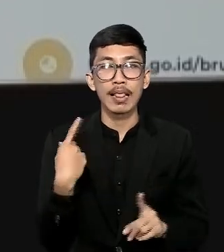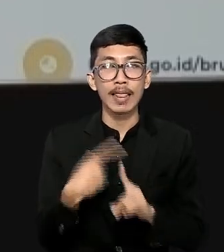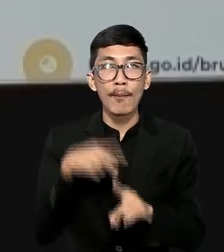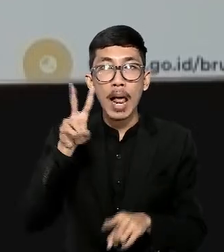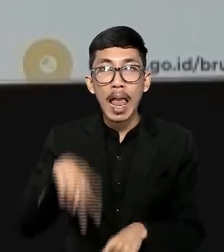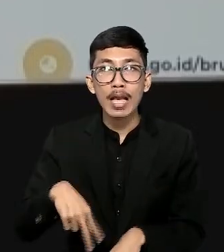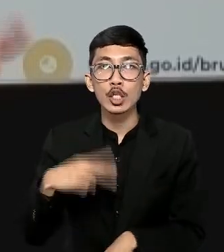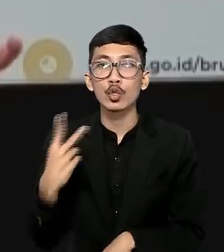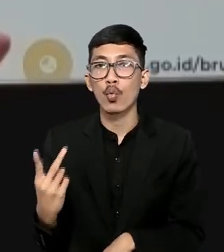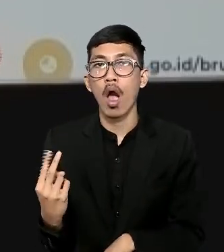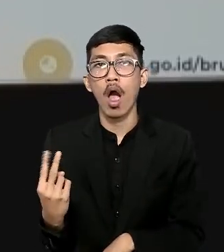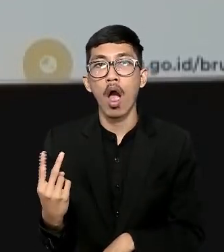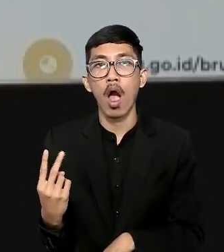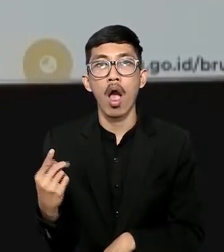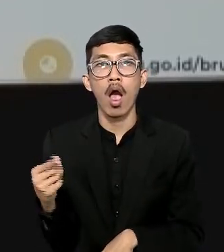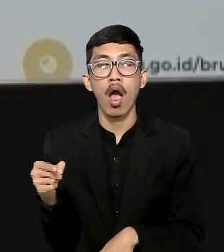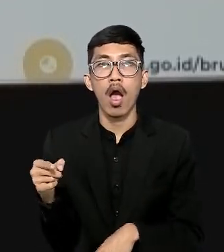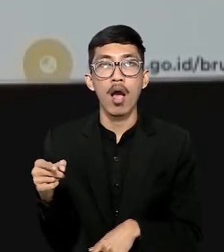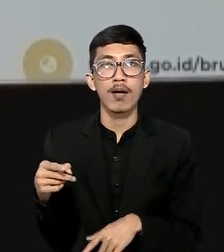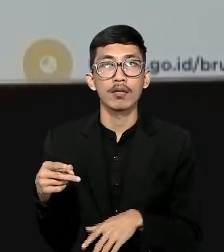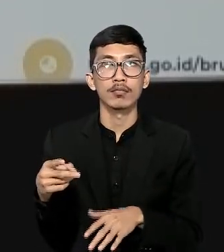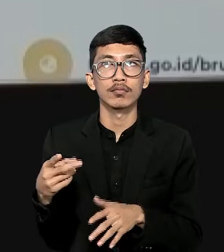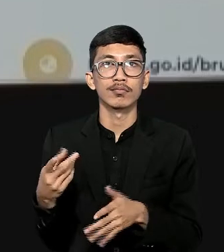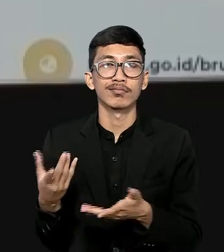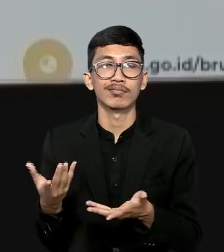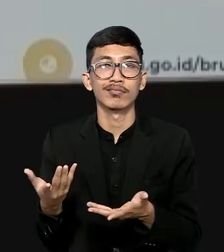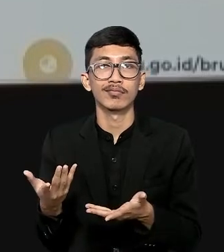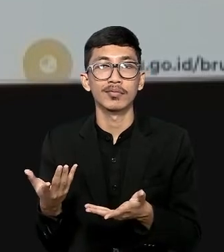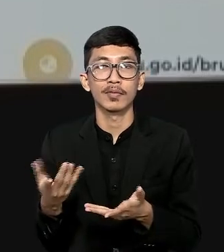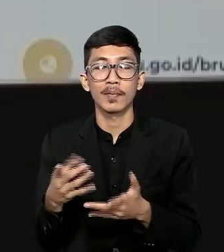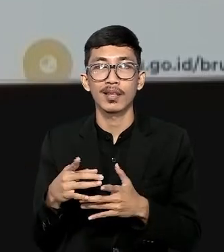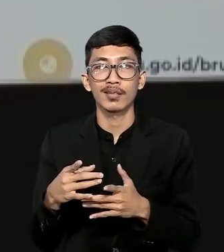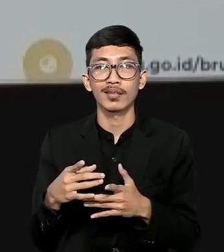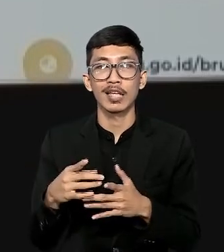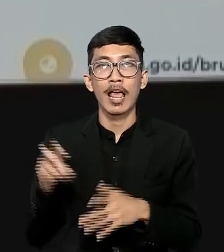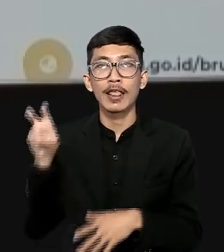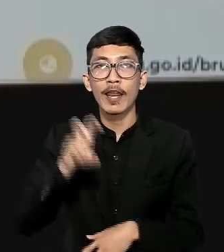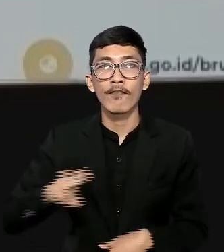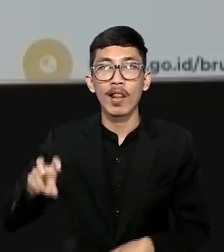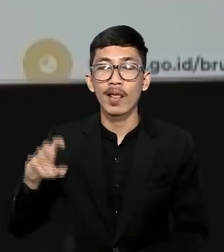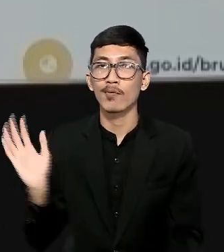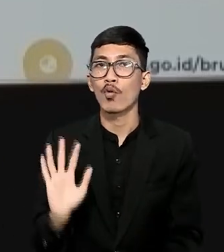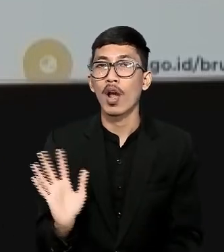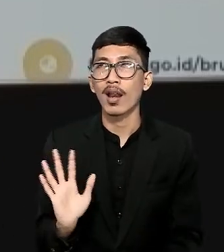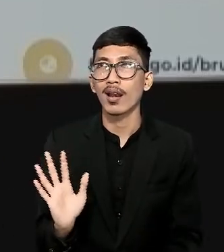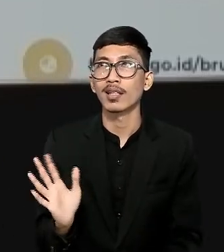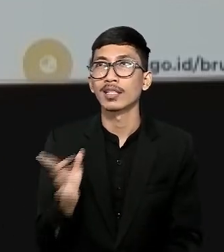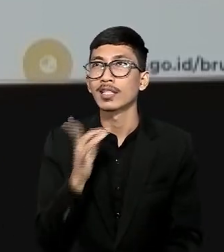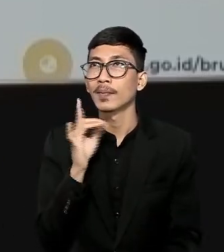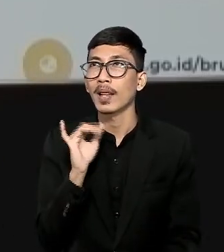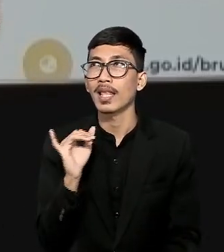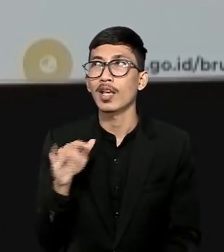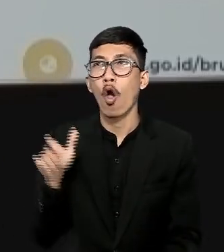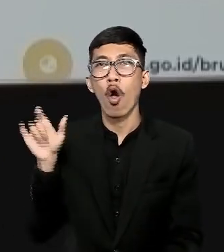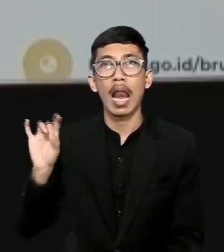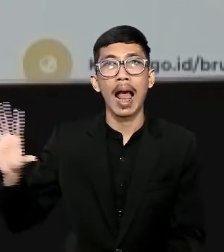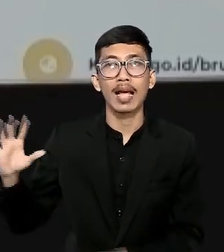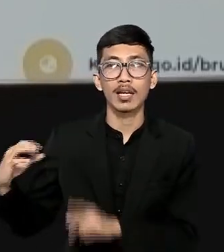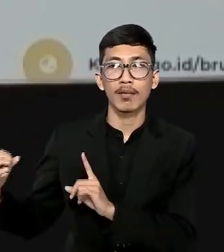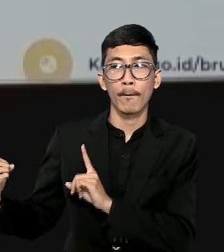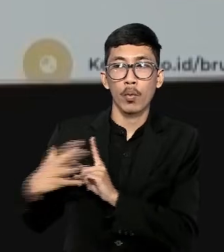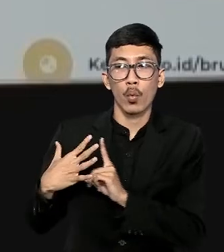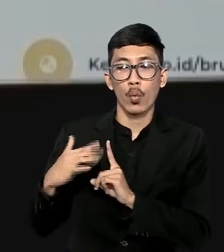yang mereka itu bukan penumpang dari sana tapi yang tidak melakukan traveling Jadi mungkin ke infeksi dari orang-orang yang